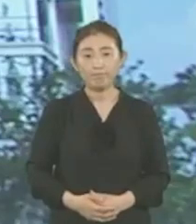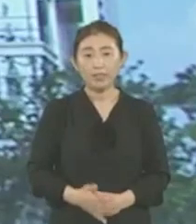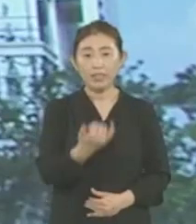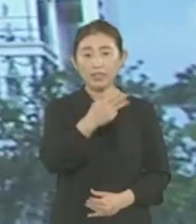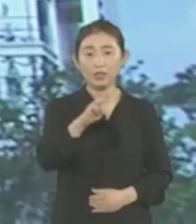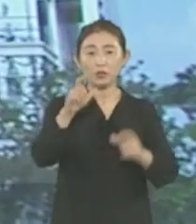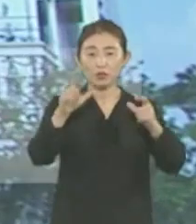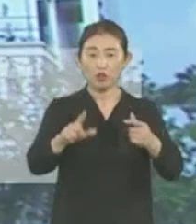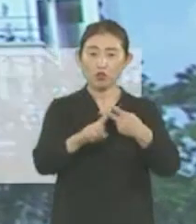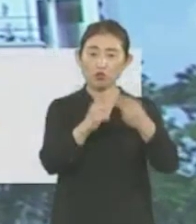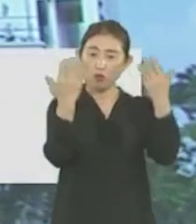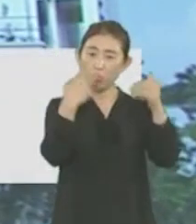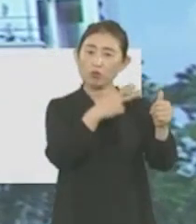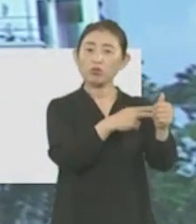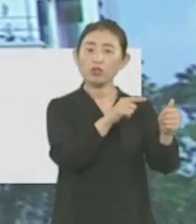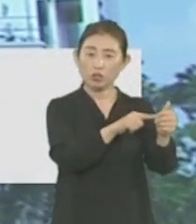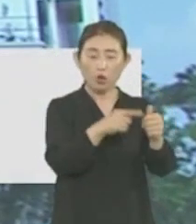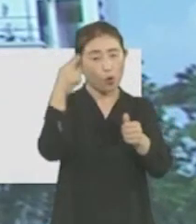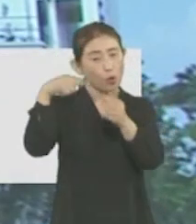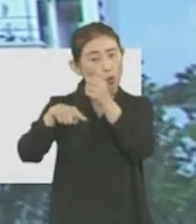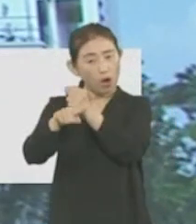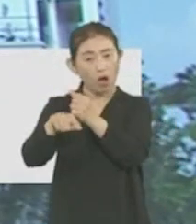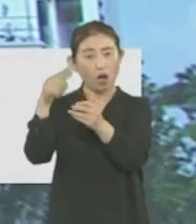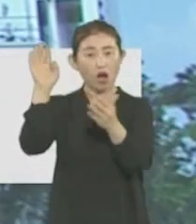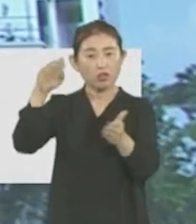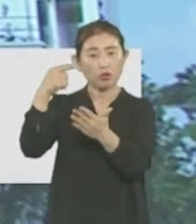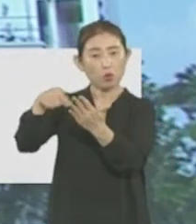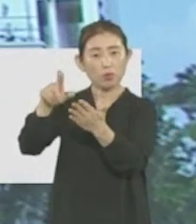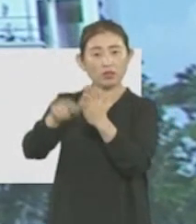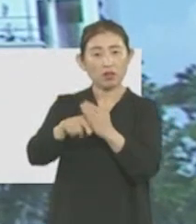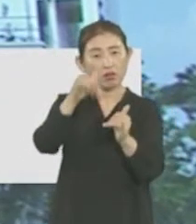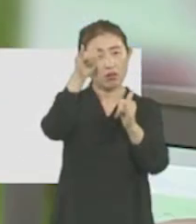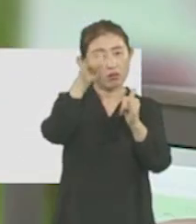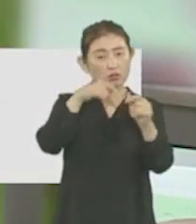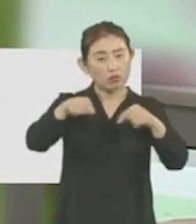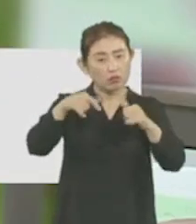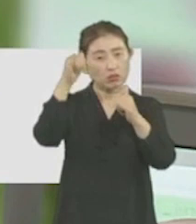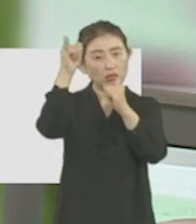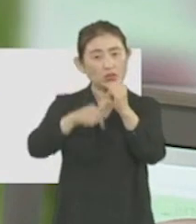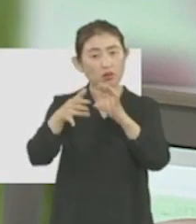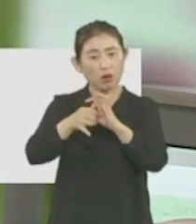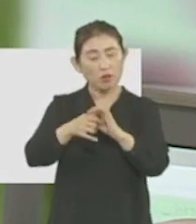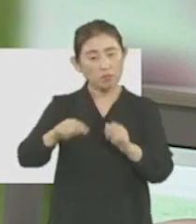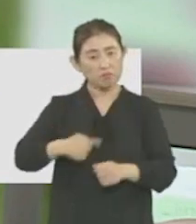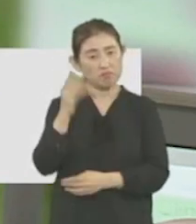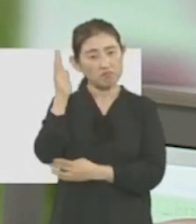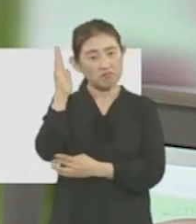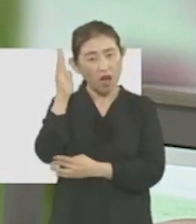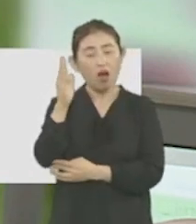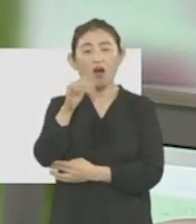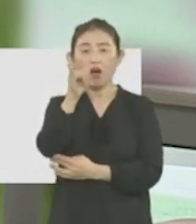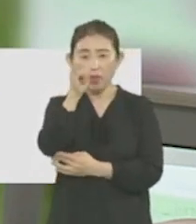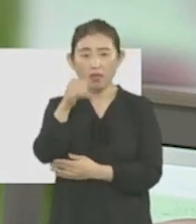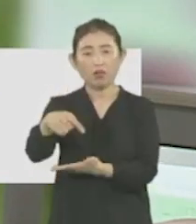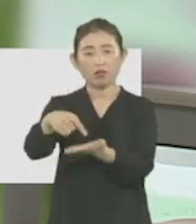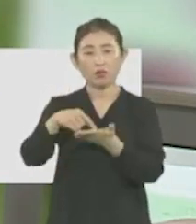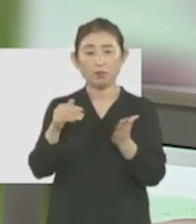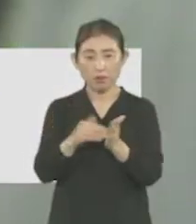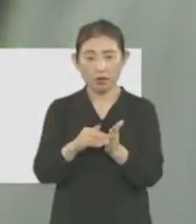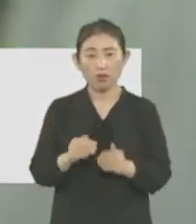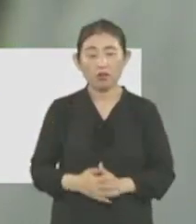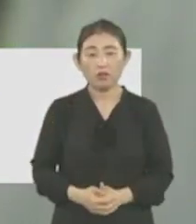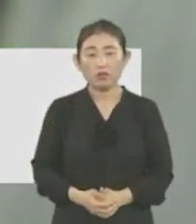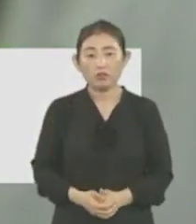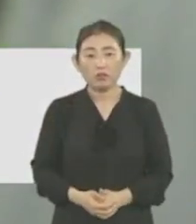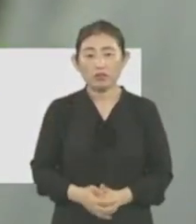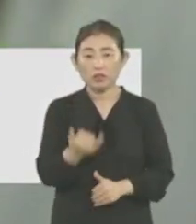세종시 4 한 중학교 교사가 과학 수업 중 정치 역사 편향적 발언을 했다 는 신고가 들어와 논란이 일고 있습니다